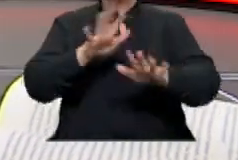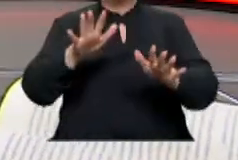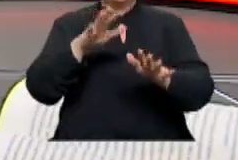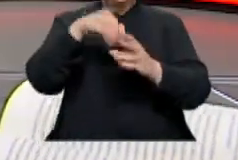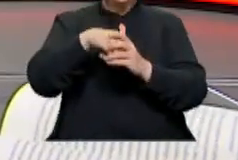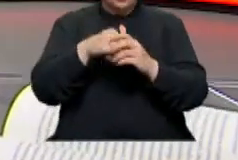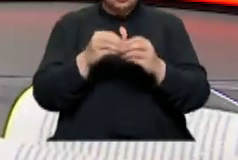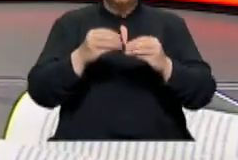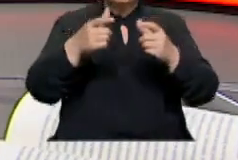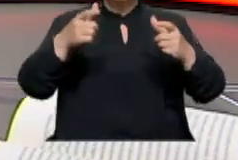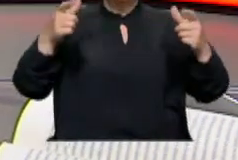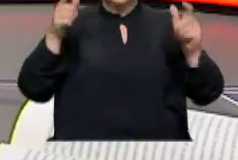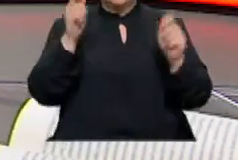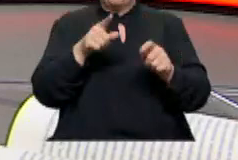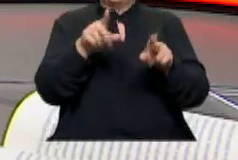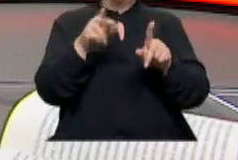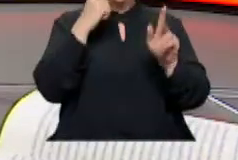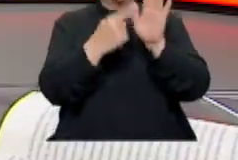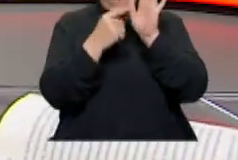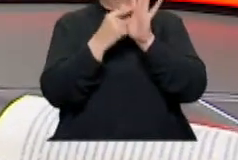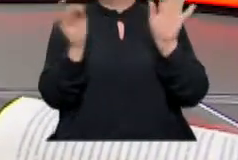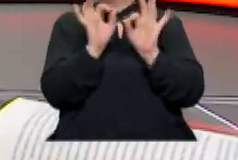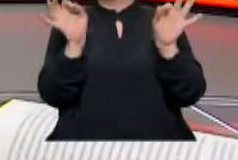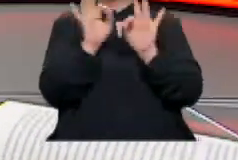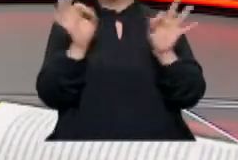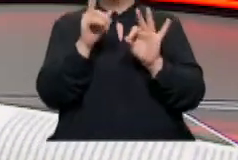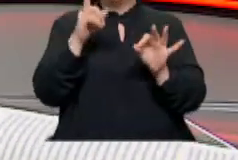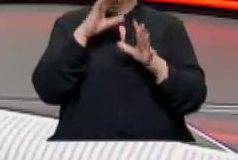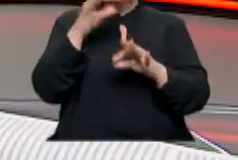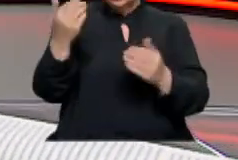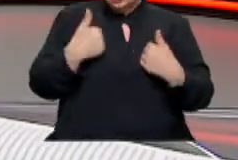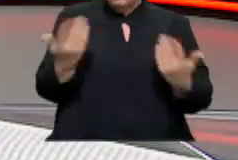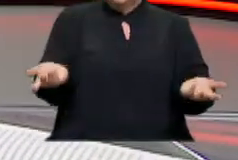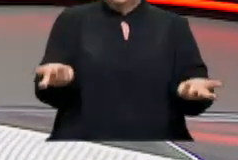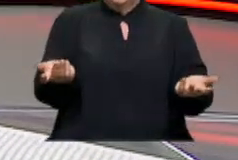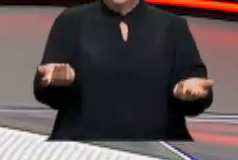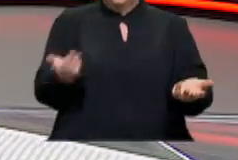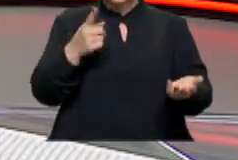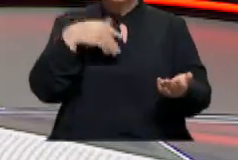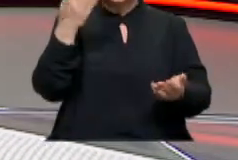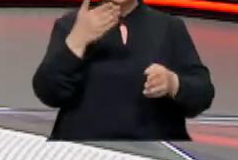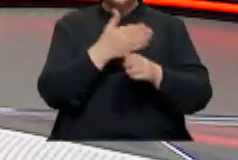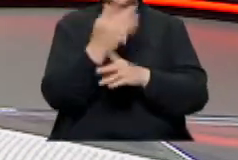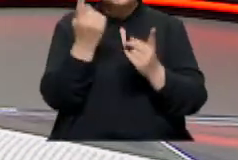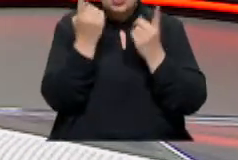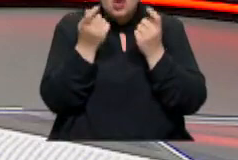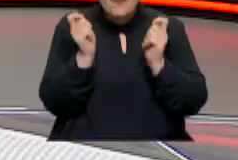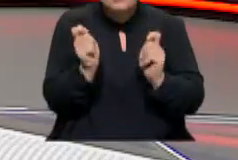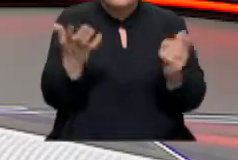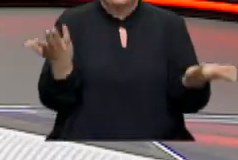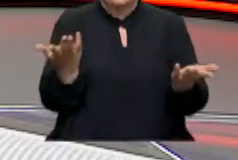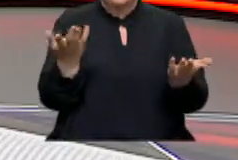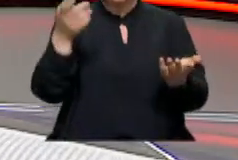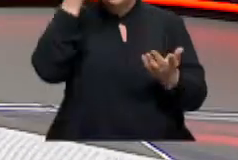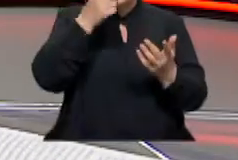çoğaltılıp duruyor böyle şeyler. Onların da insana dokunduğu yok. Onun dışında doğru düz bir şey üretilmiyor. Bu